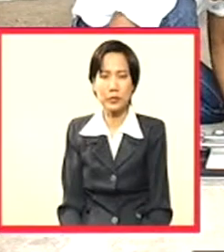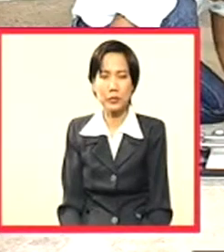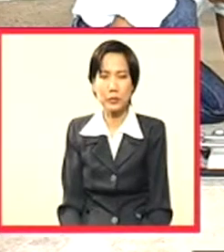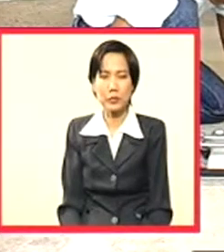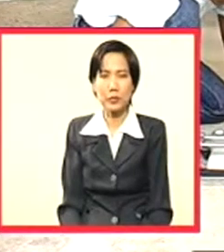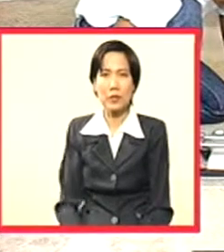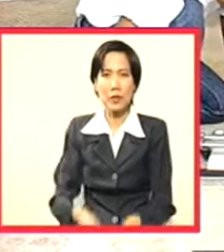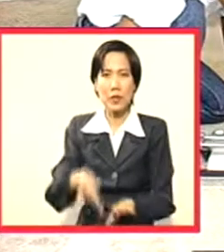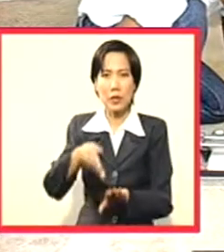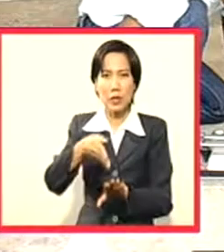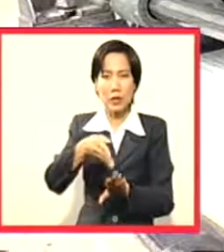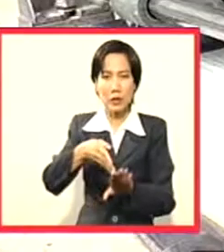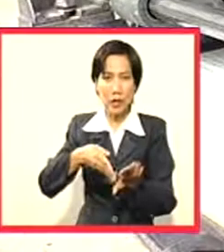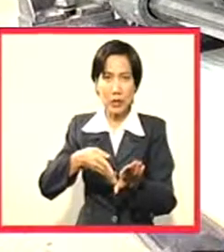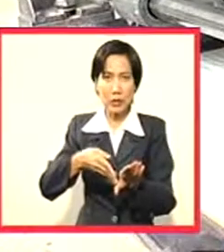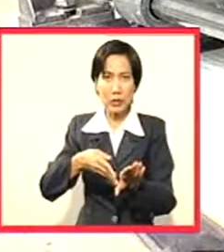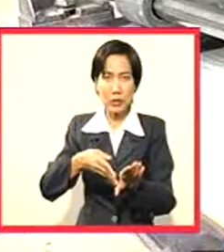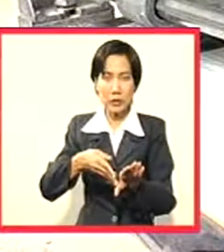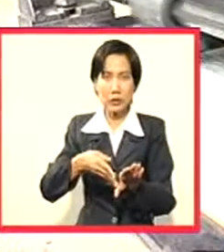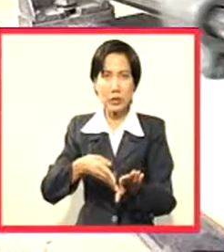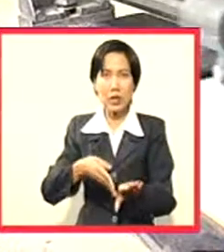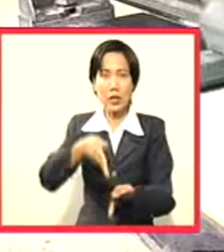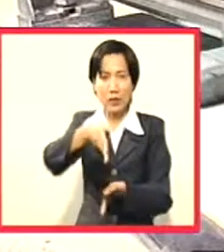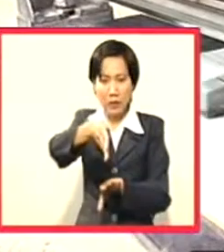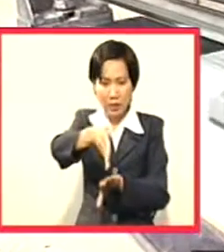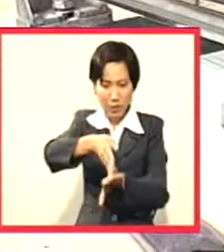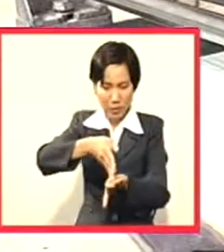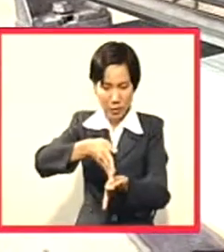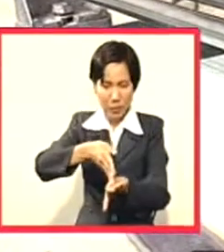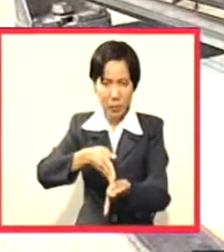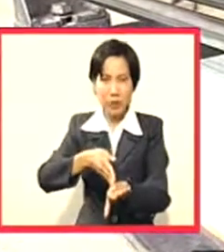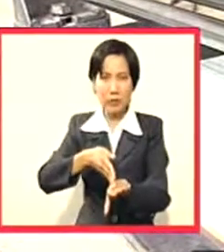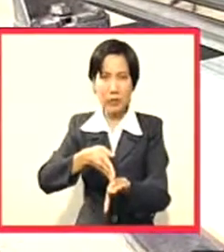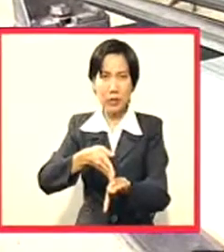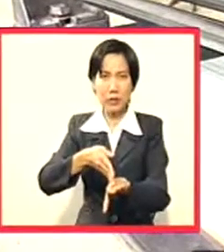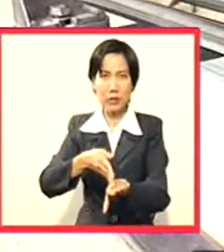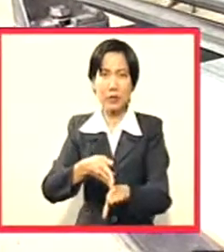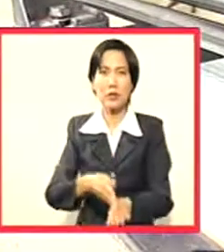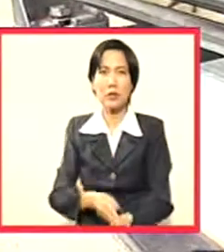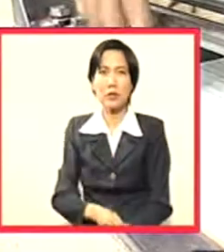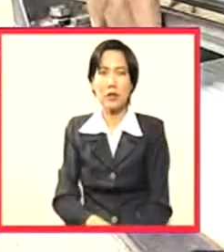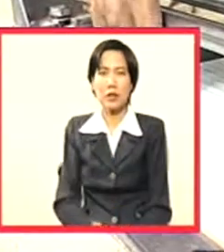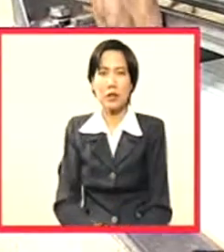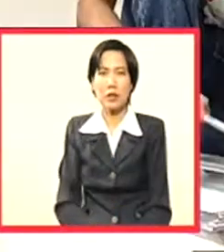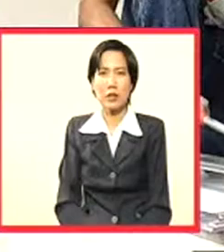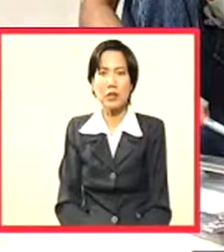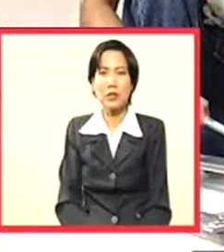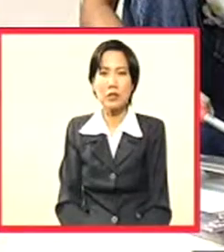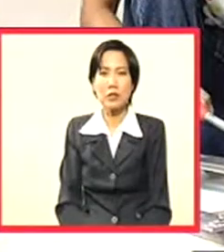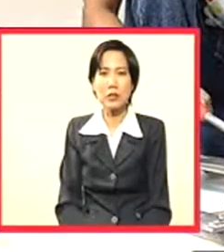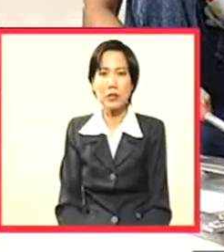การตัดกระเบื้องแบบตัดตรงให้ใช้แท่นตัดกรีดไปข้างหน้าลงบนผิวเคลือบส่วนหน้าแผ่นกระเบื้องตามตำแหน่งที่ต้อง